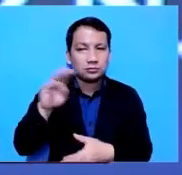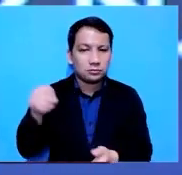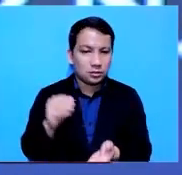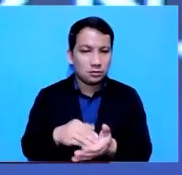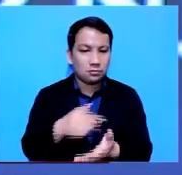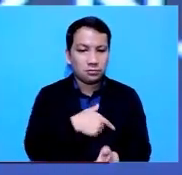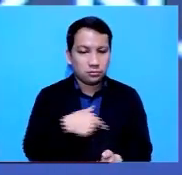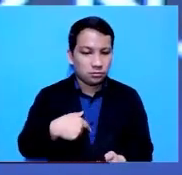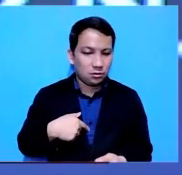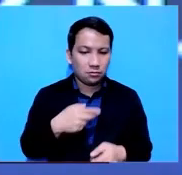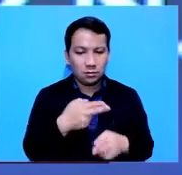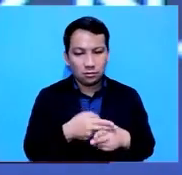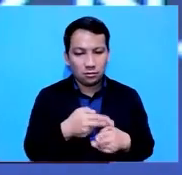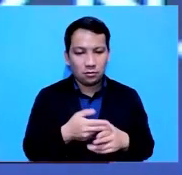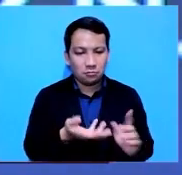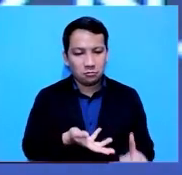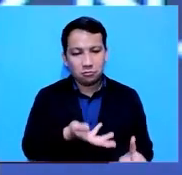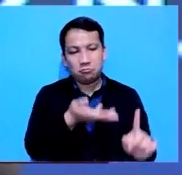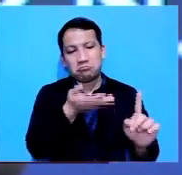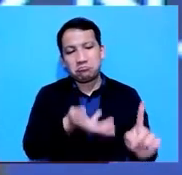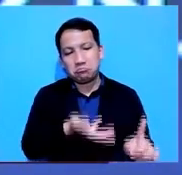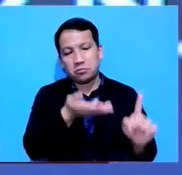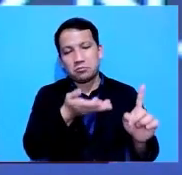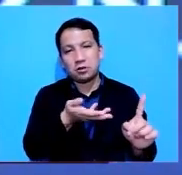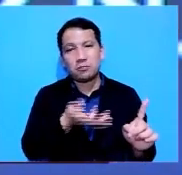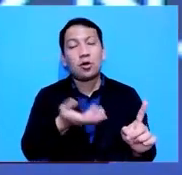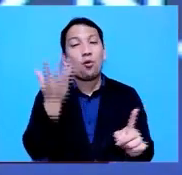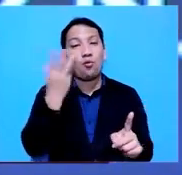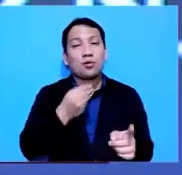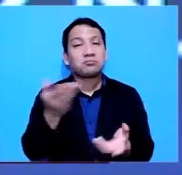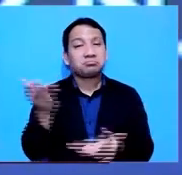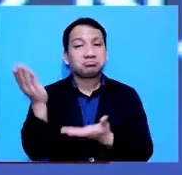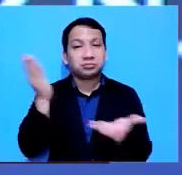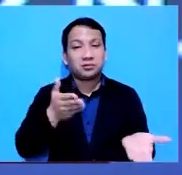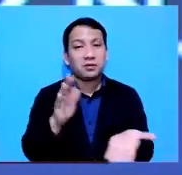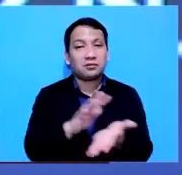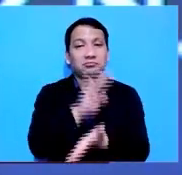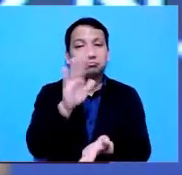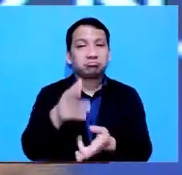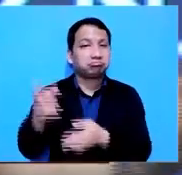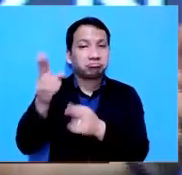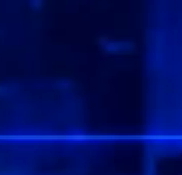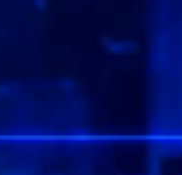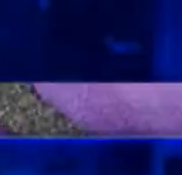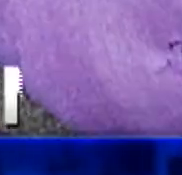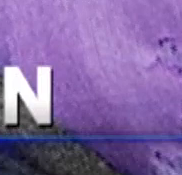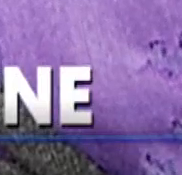and all they have done is bring glory to the Philippines.